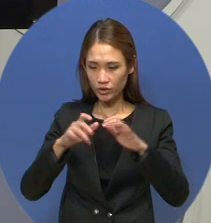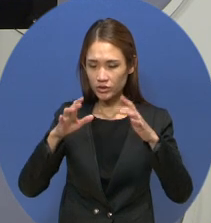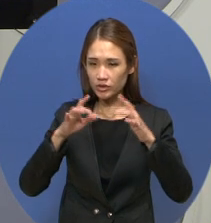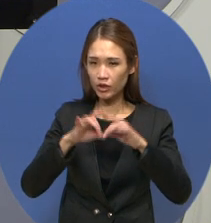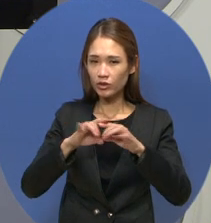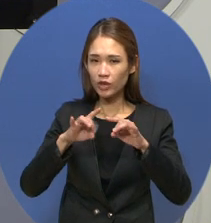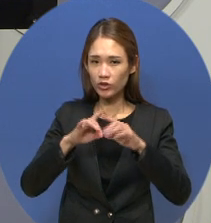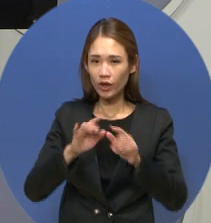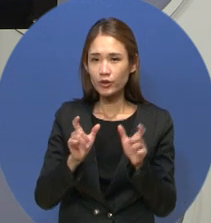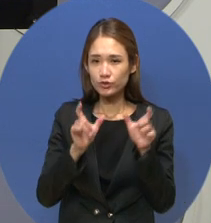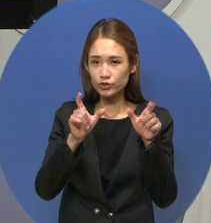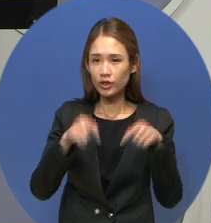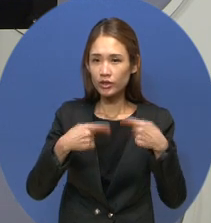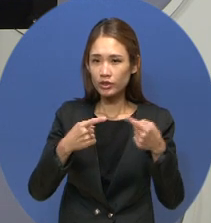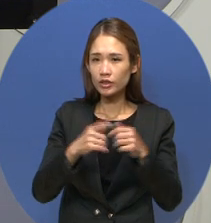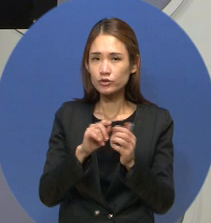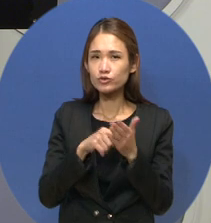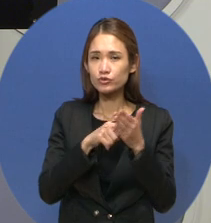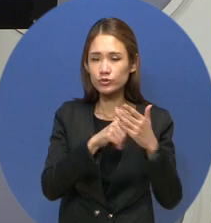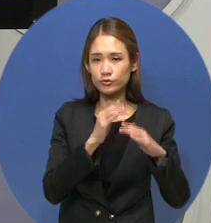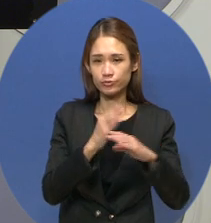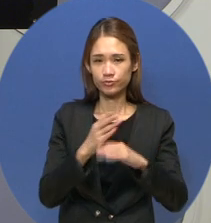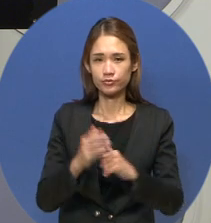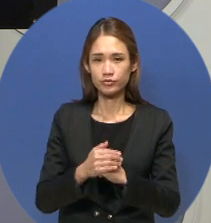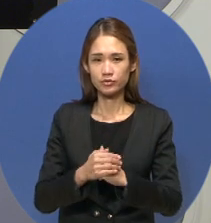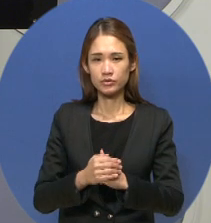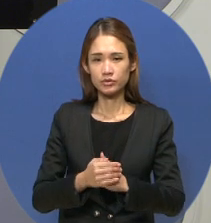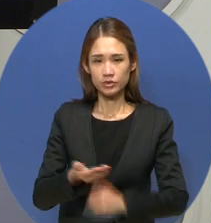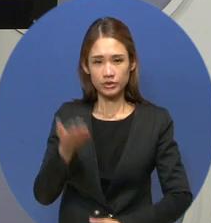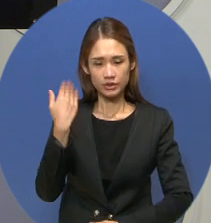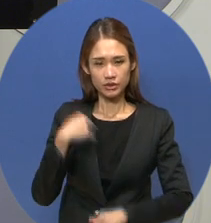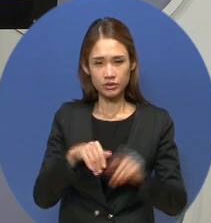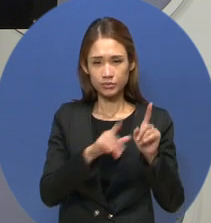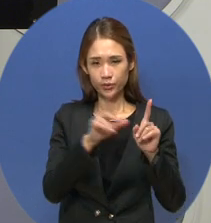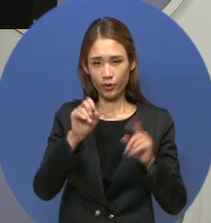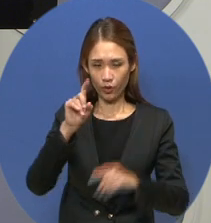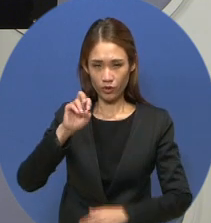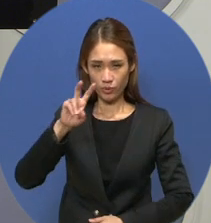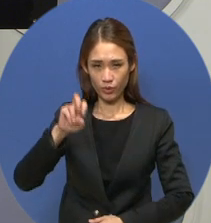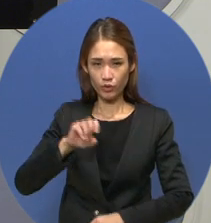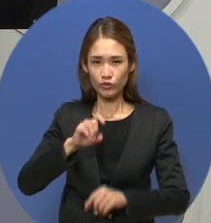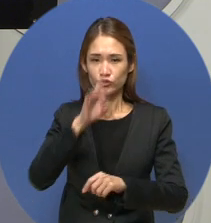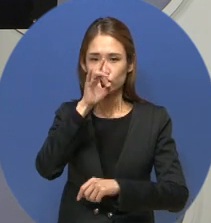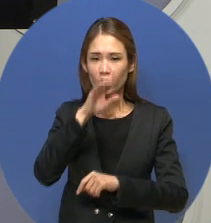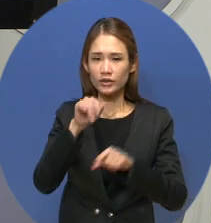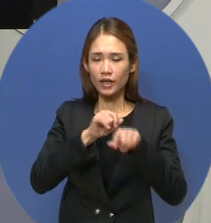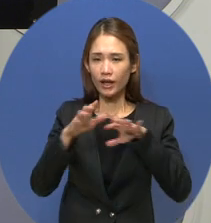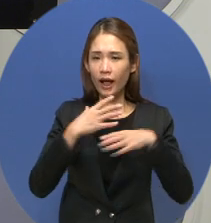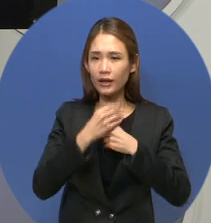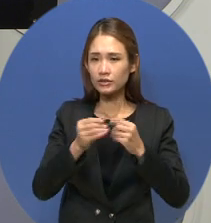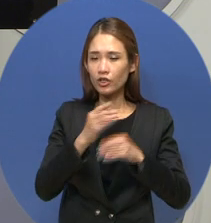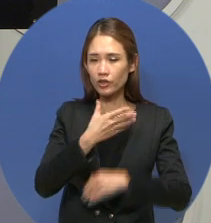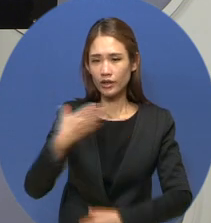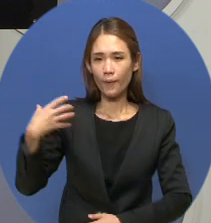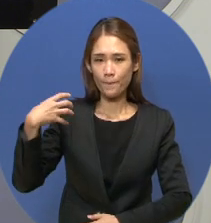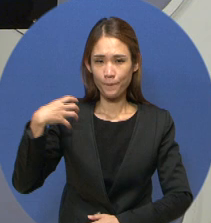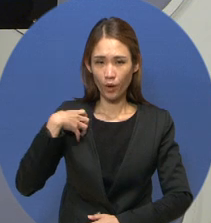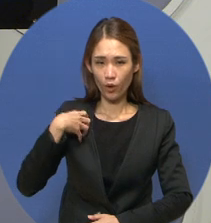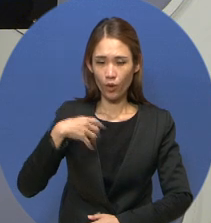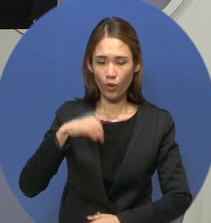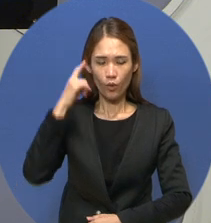전화 출입 등록이 추진됩니다 지난달 25일 중앙 재난안전대책본부 는 과학 기술